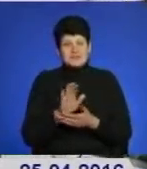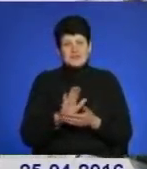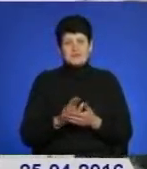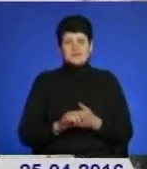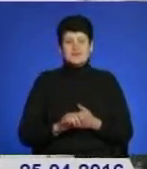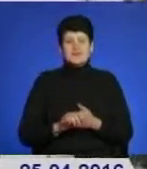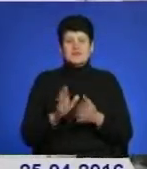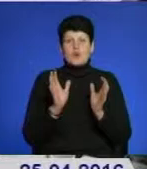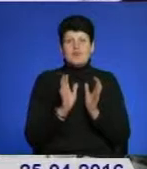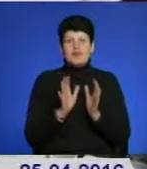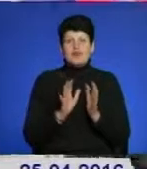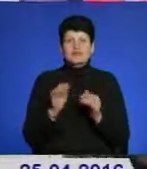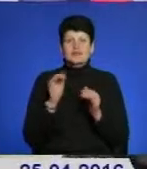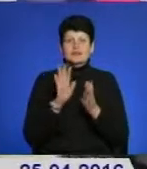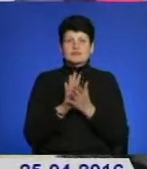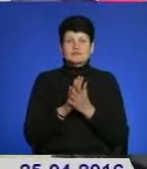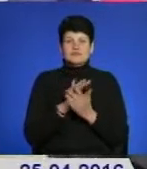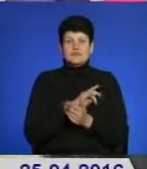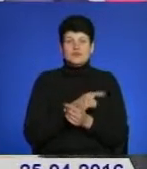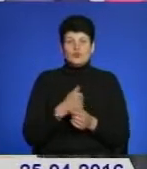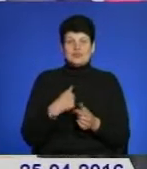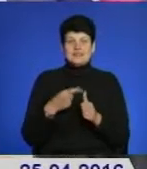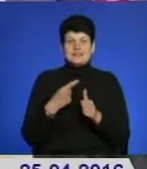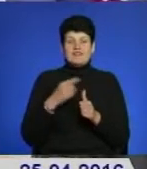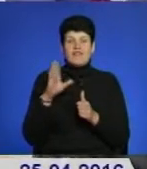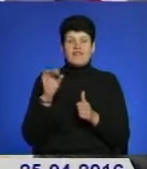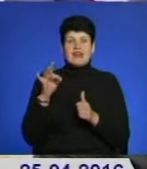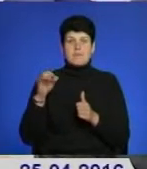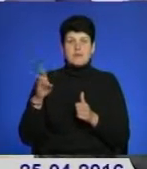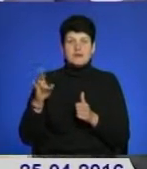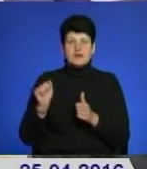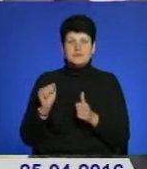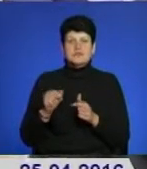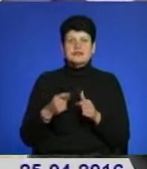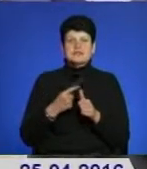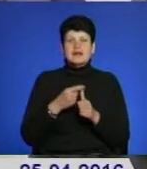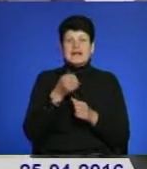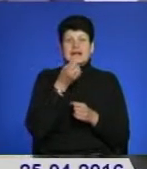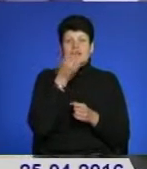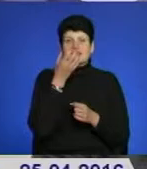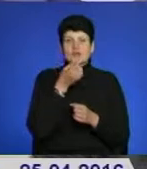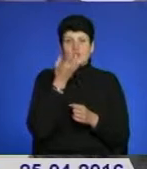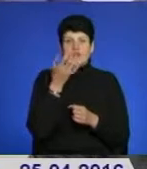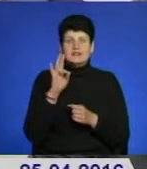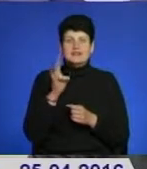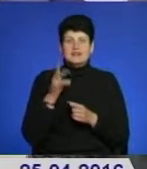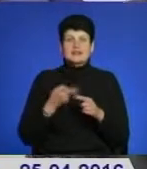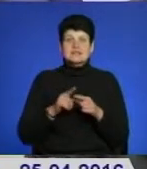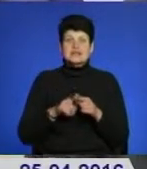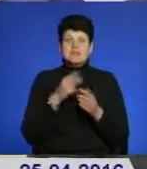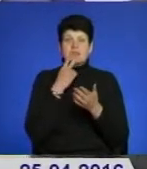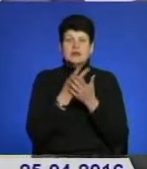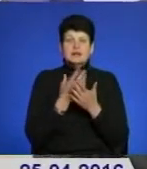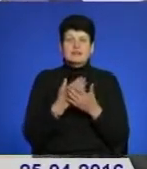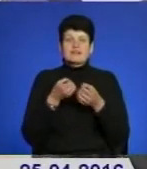Ну, воно оберігає від чистої сили. Його називають в нас як вербною неділю, так само і квітковою, чи квітною неділю. Це, можливо, як символ квітів,